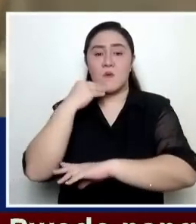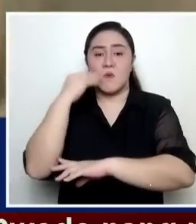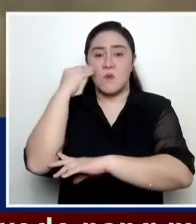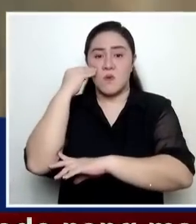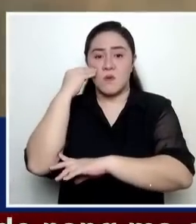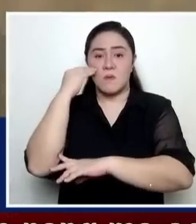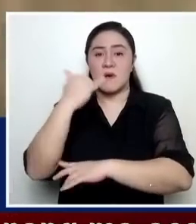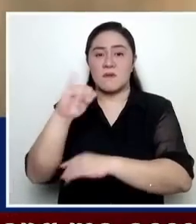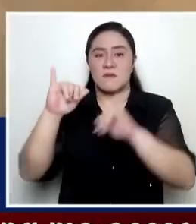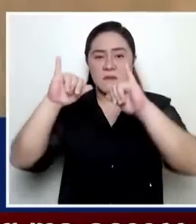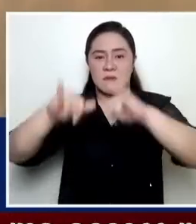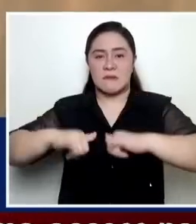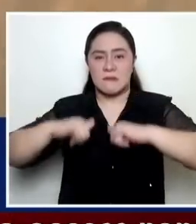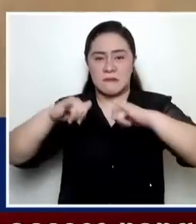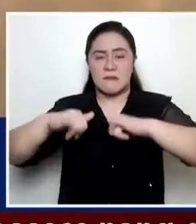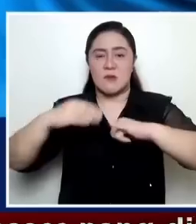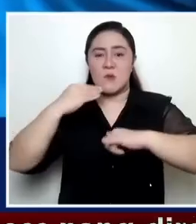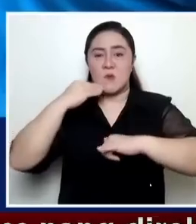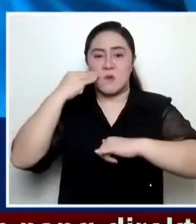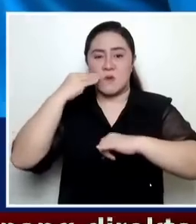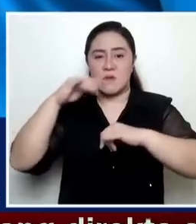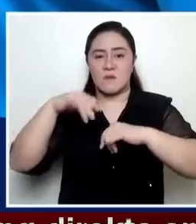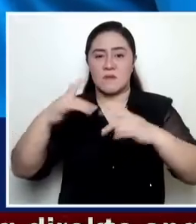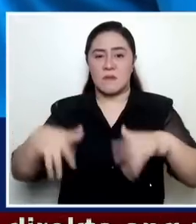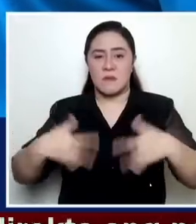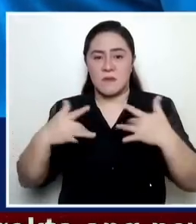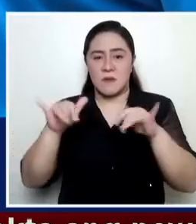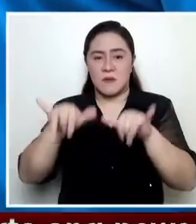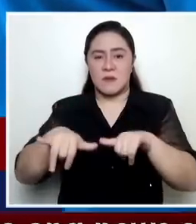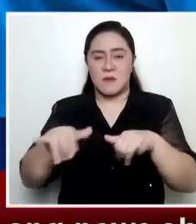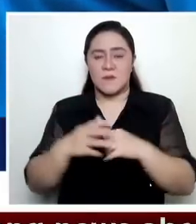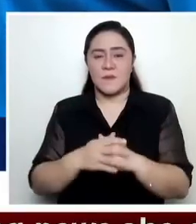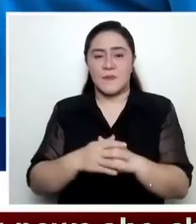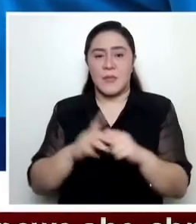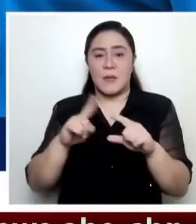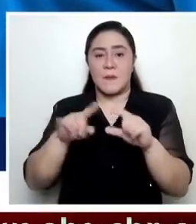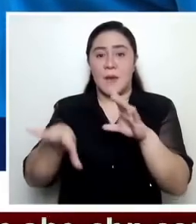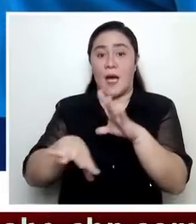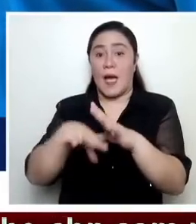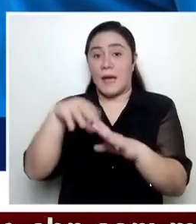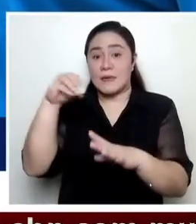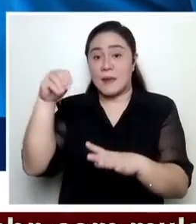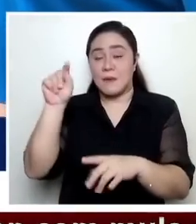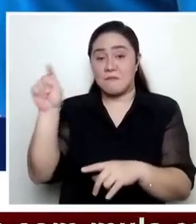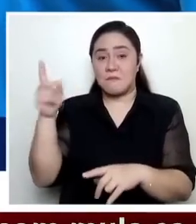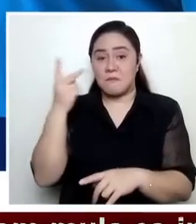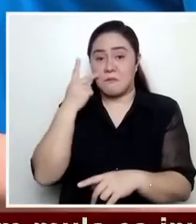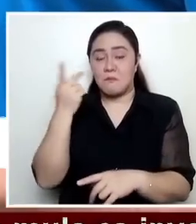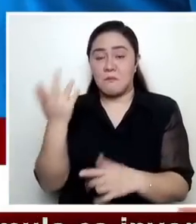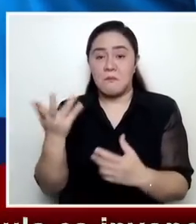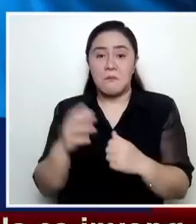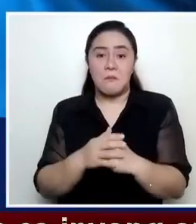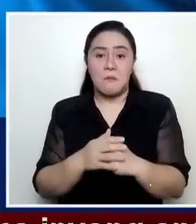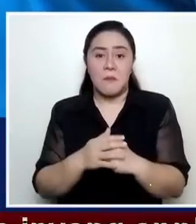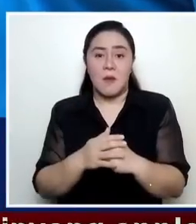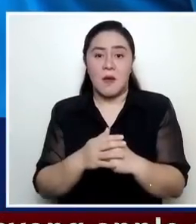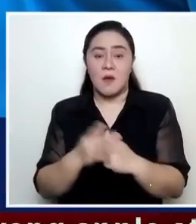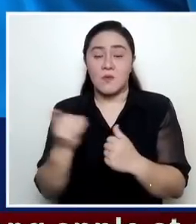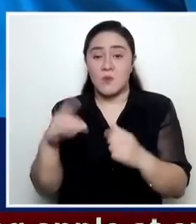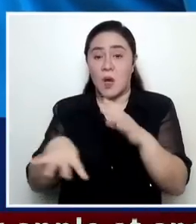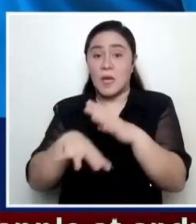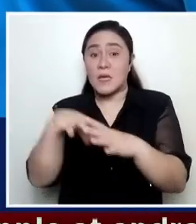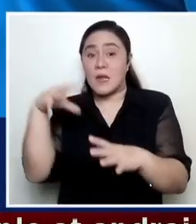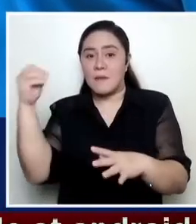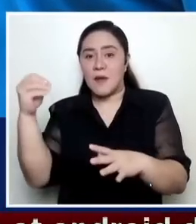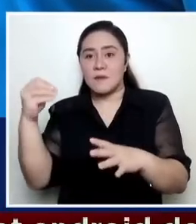pa rin uuwi si Mario. Nandun sa labas pa pag nangyari ng lindol. Buti nasa labas kayo. Okay.